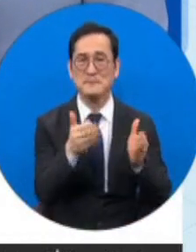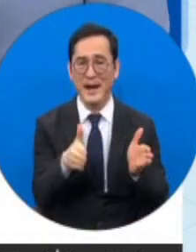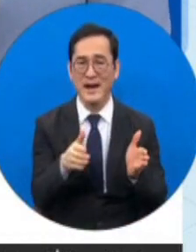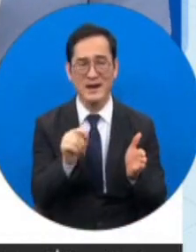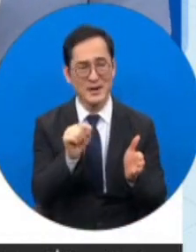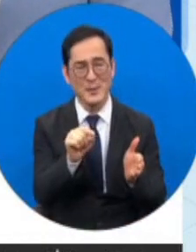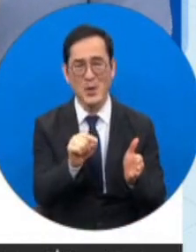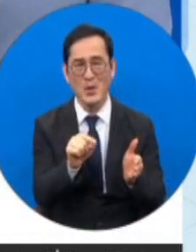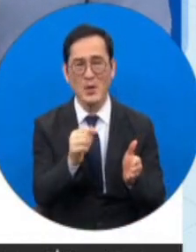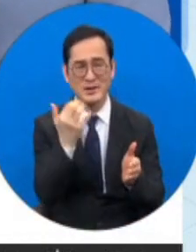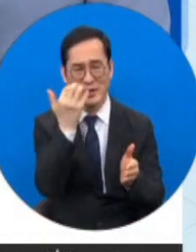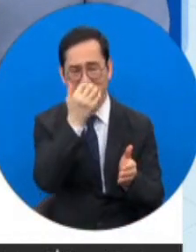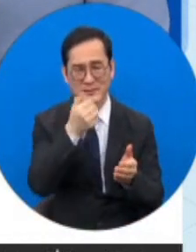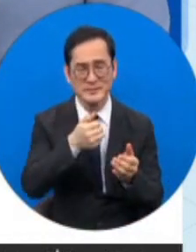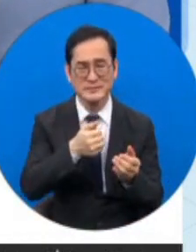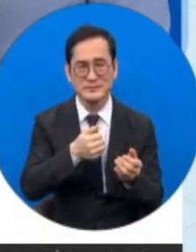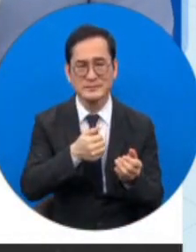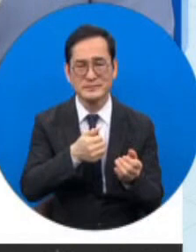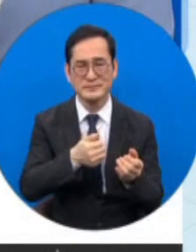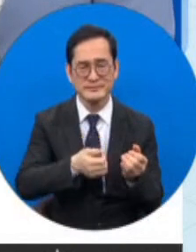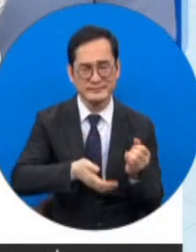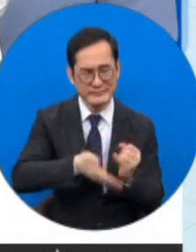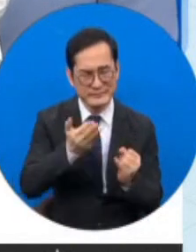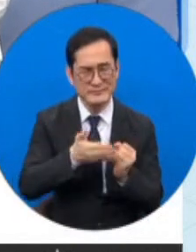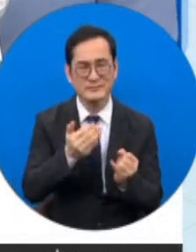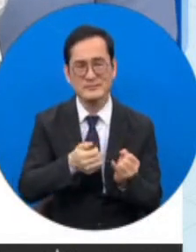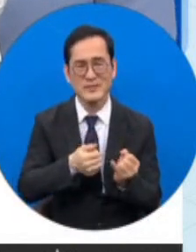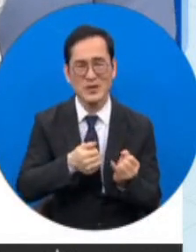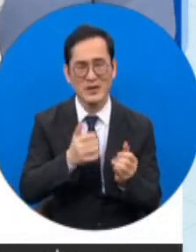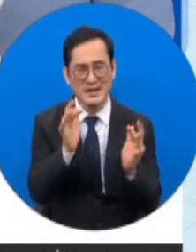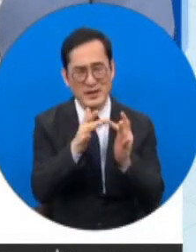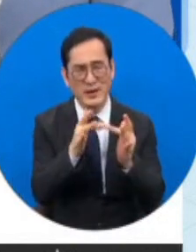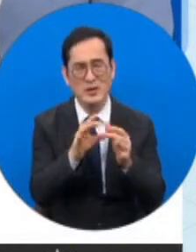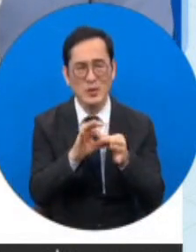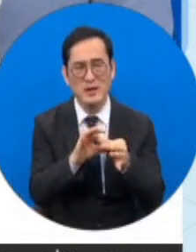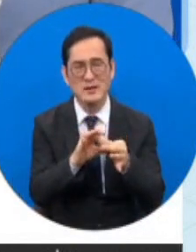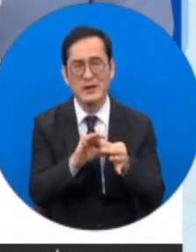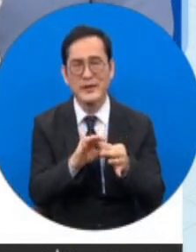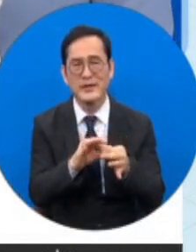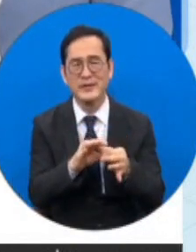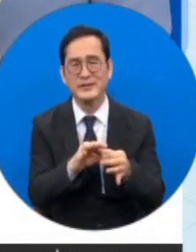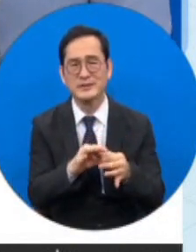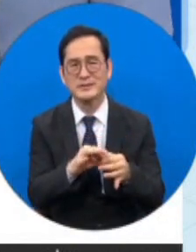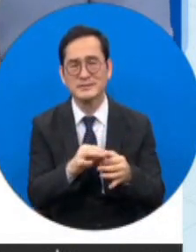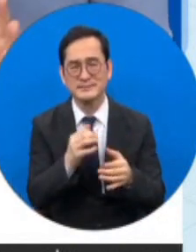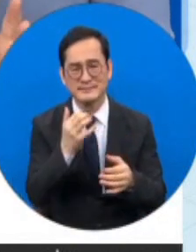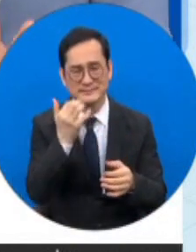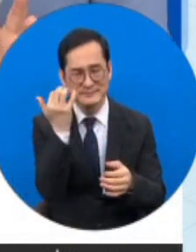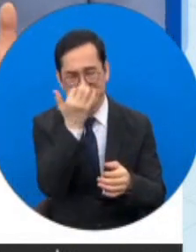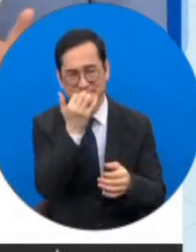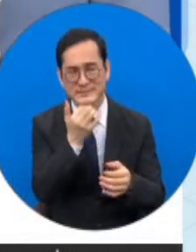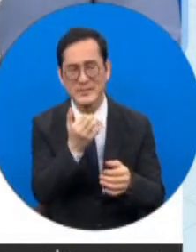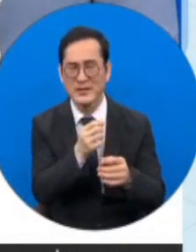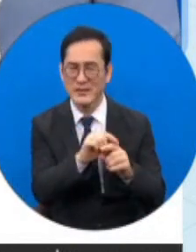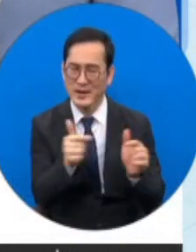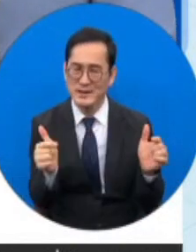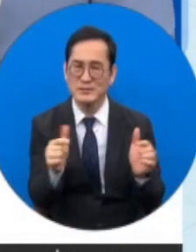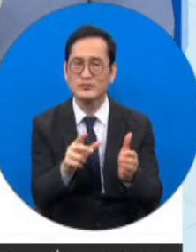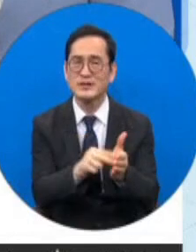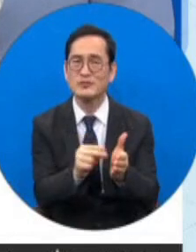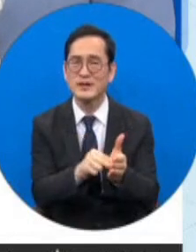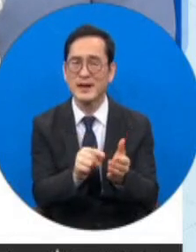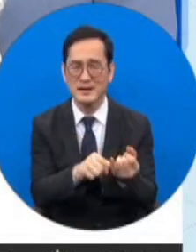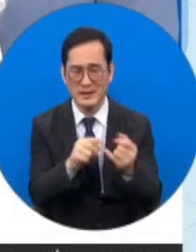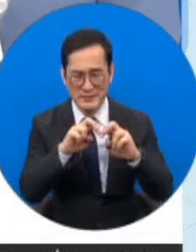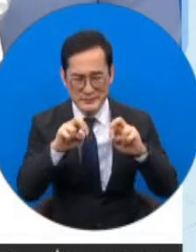불러일으켰고 여성인권 인하 예상 정책의 부분에서 전문가 이지만 꼭 그 여성 쪽에만 경도